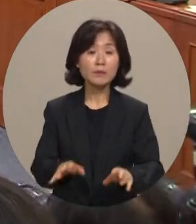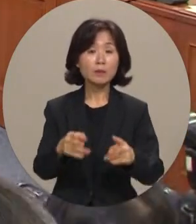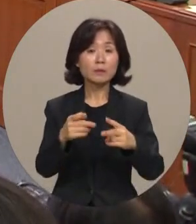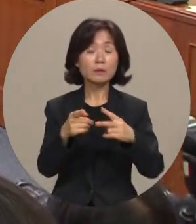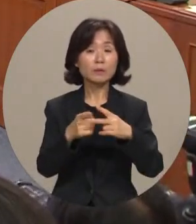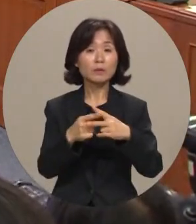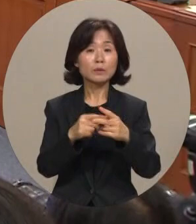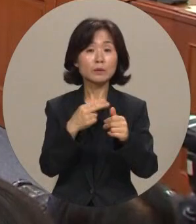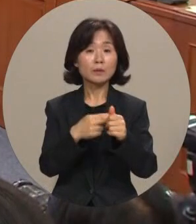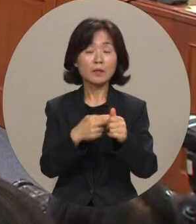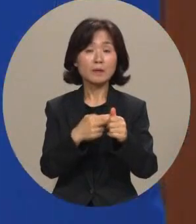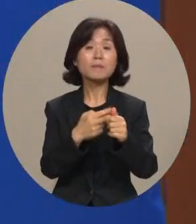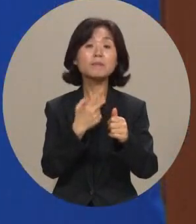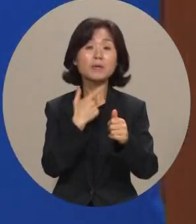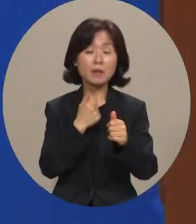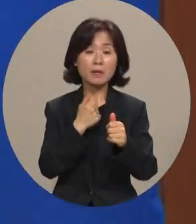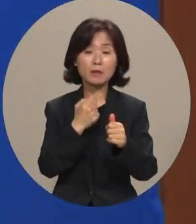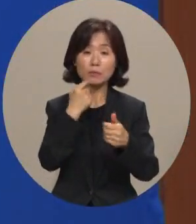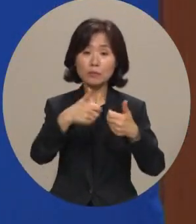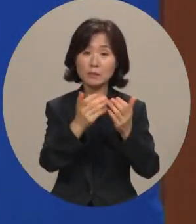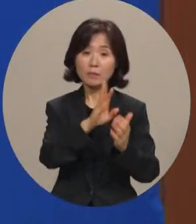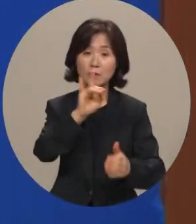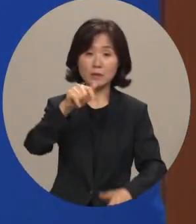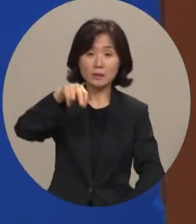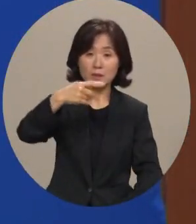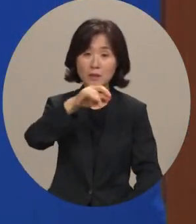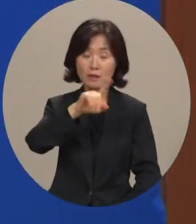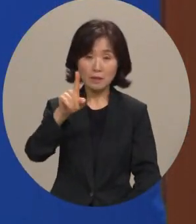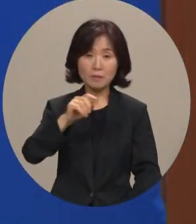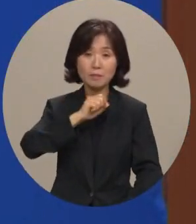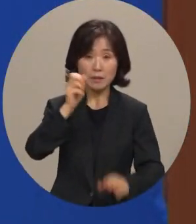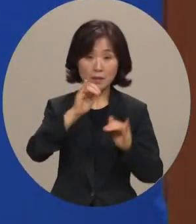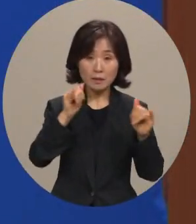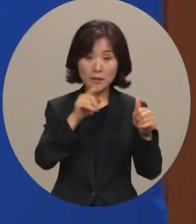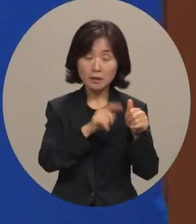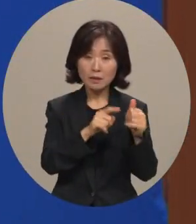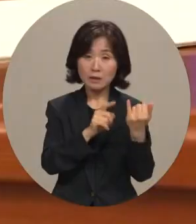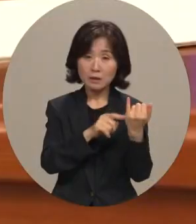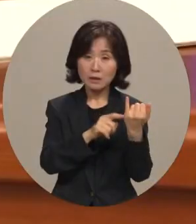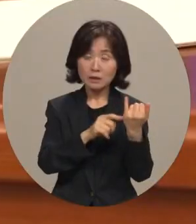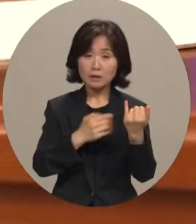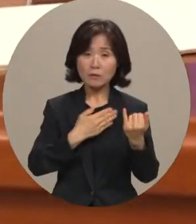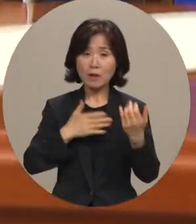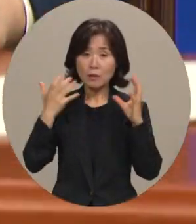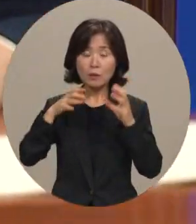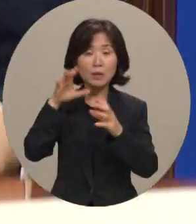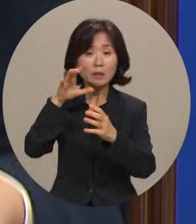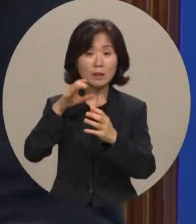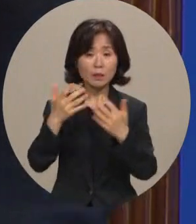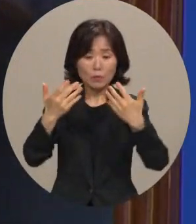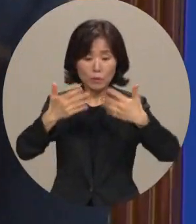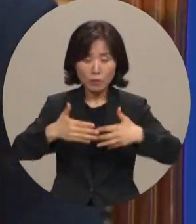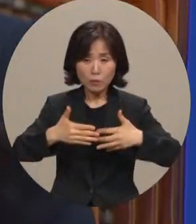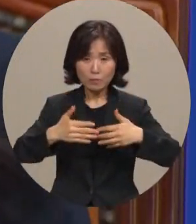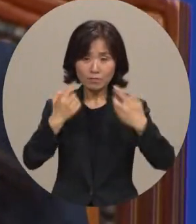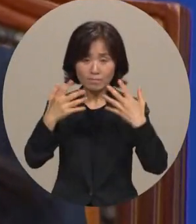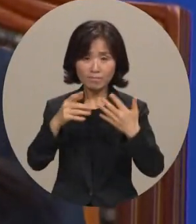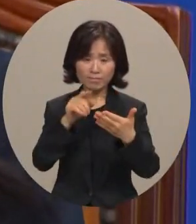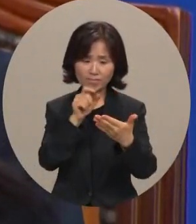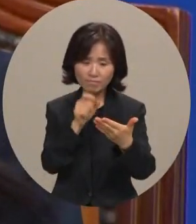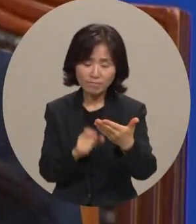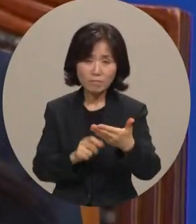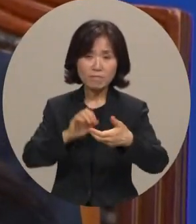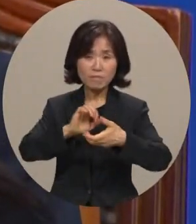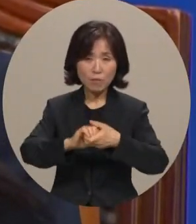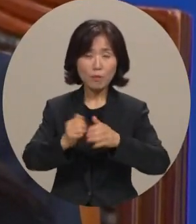초등교사 출신 더불어민주당 백승아 당선인은 정서적 아동학대의 구성 요건을 명확하게 제한하는데 초점을